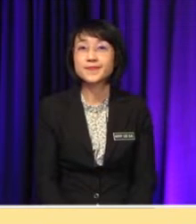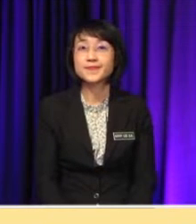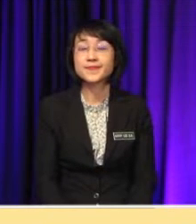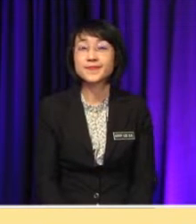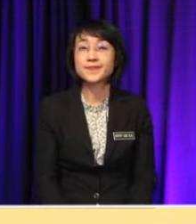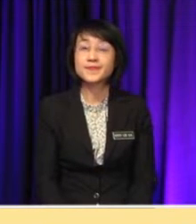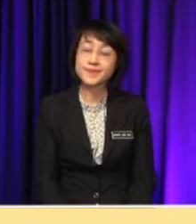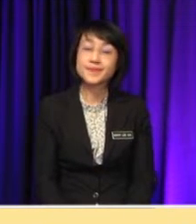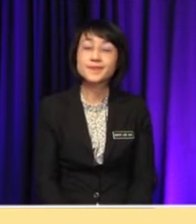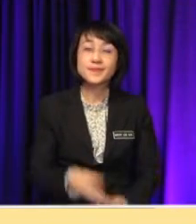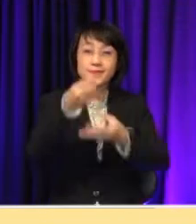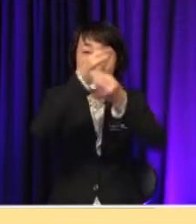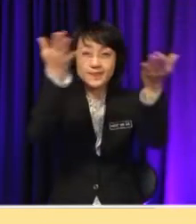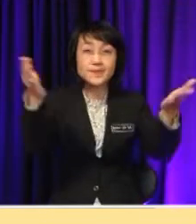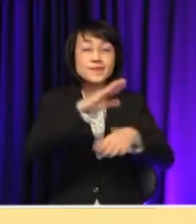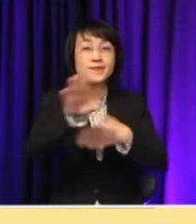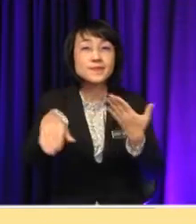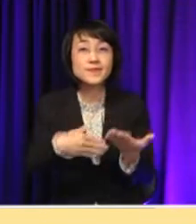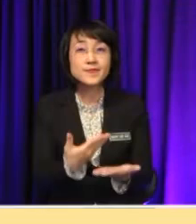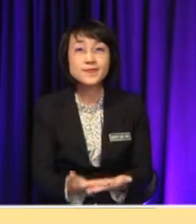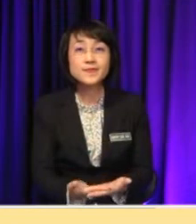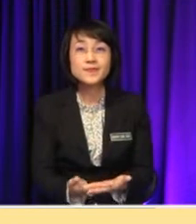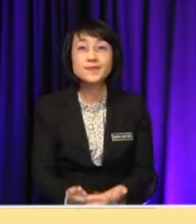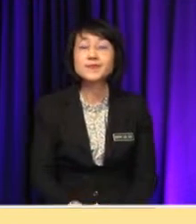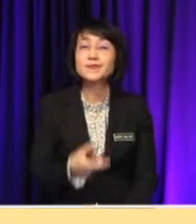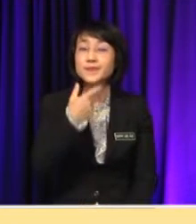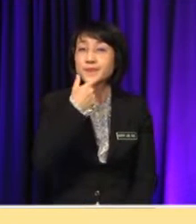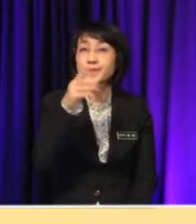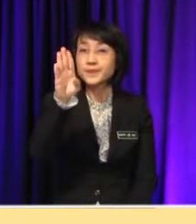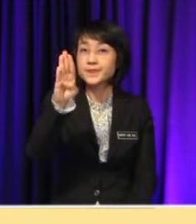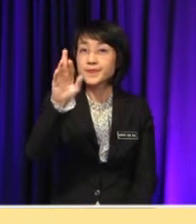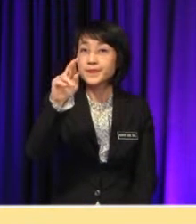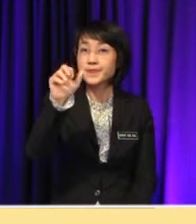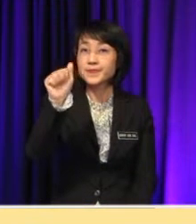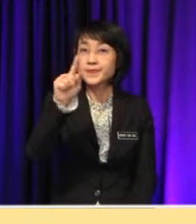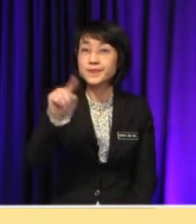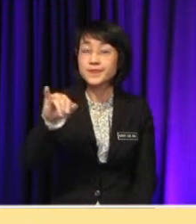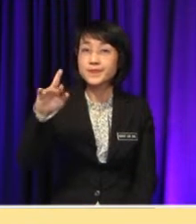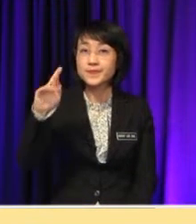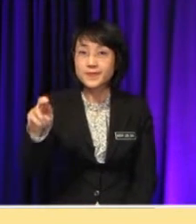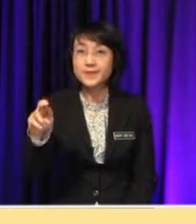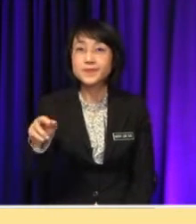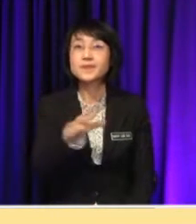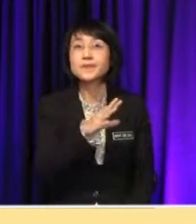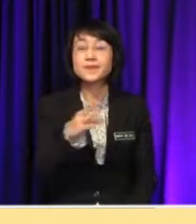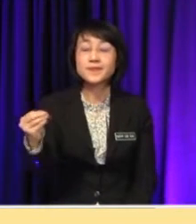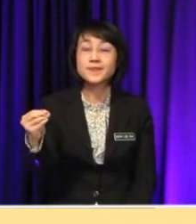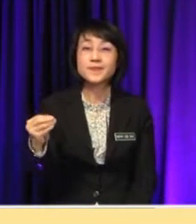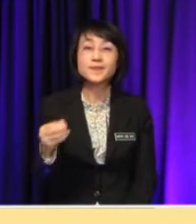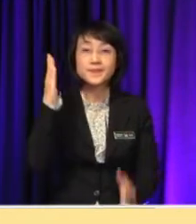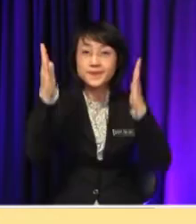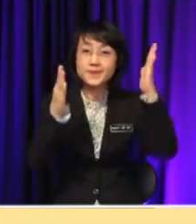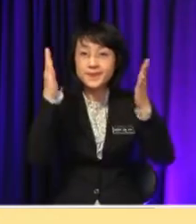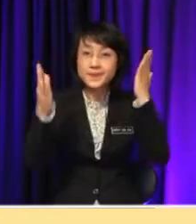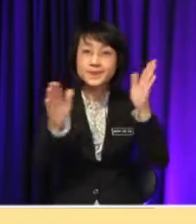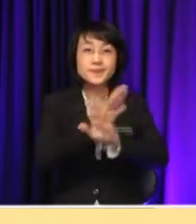di rumah di studio bersama saya Brazil dengan Indonesia tak jauh beda karena iklim sama Oh iya ah di